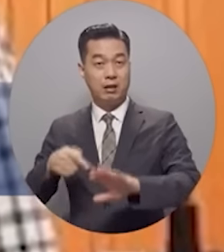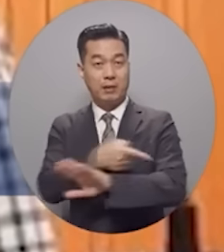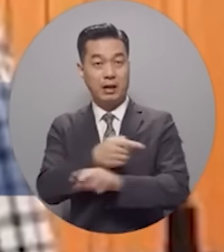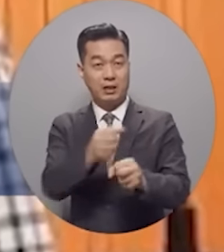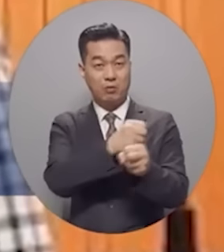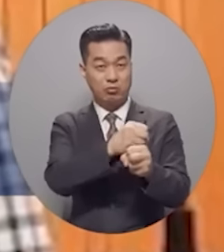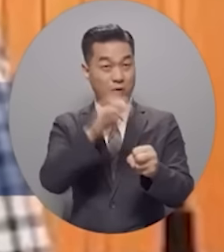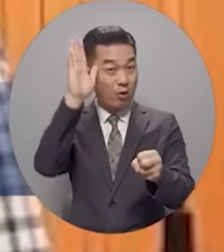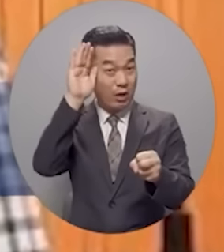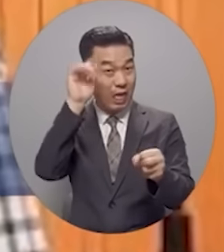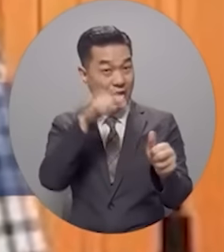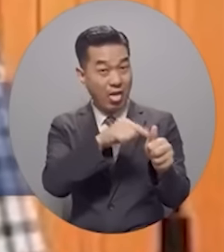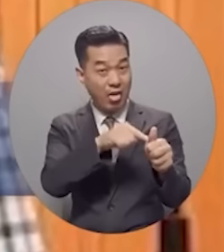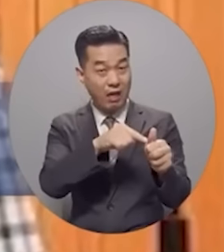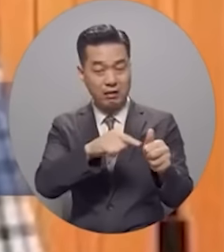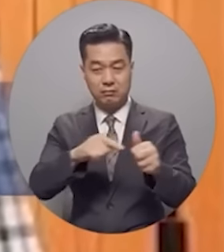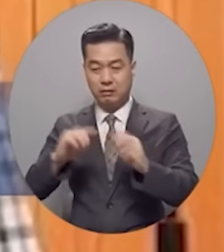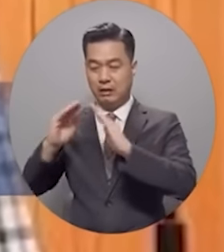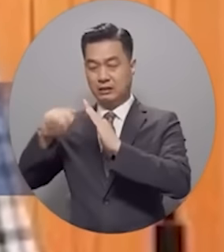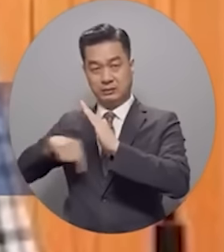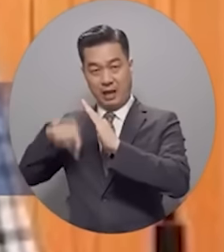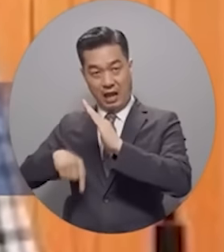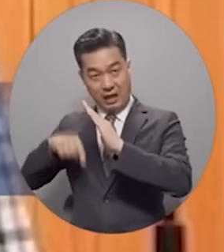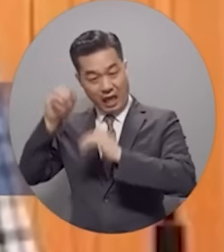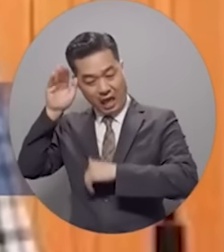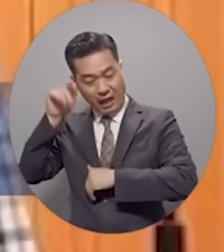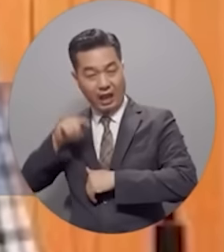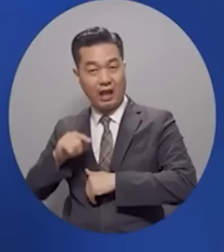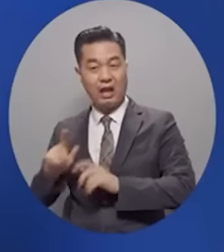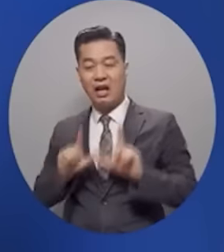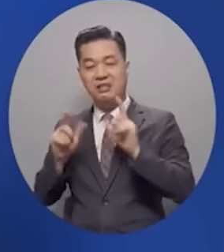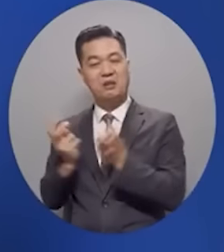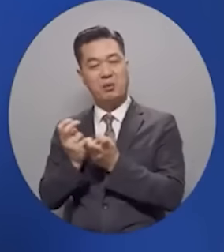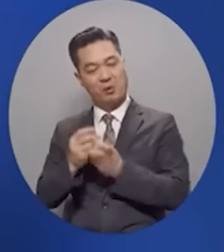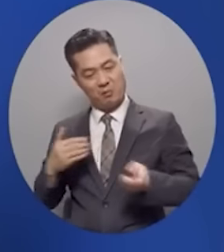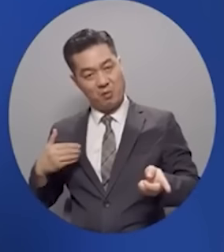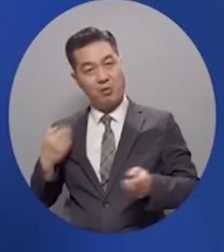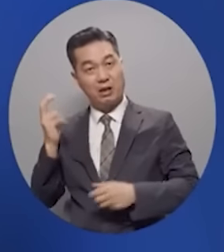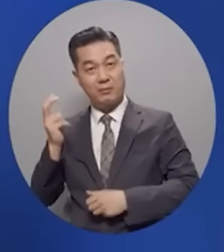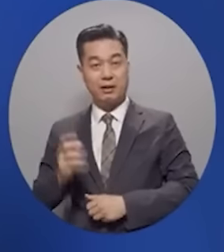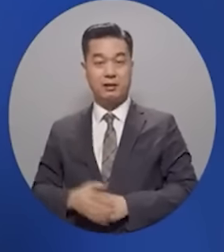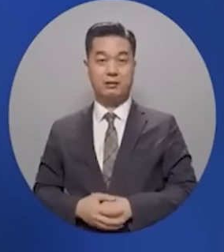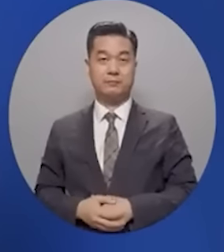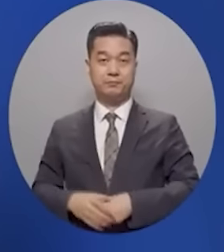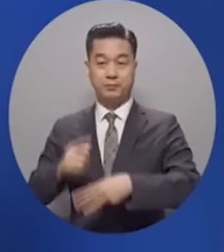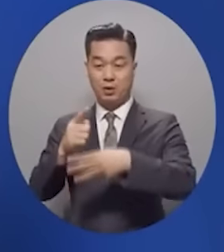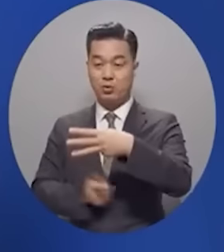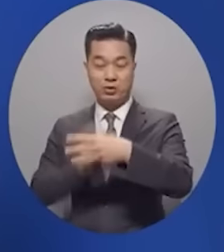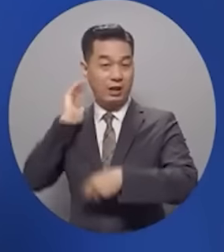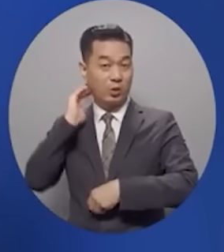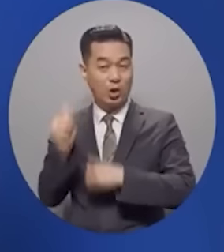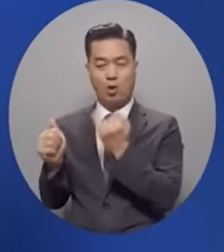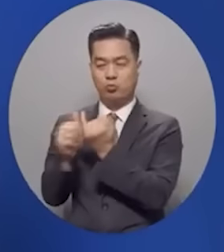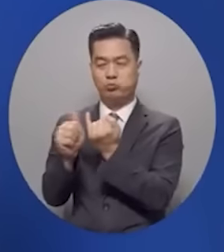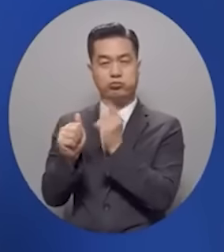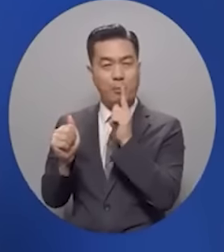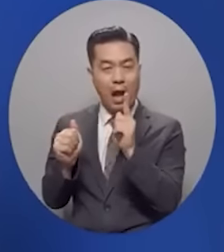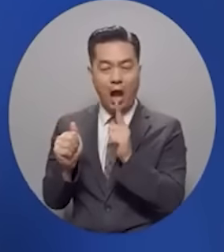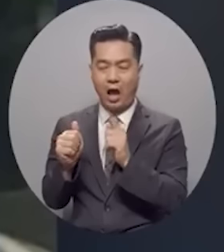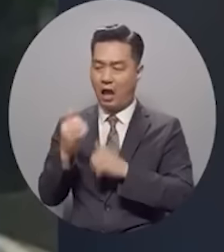개가 방 안에 애완견이 어떻게 사는지 알아요? 명 씨는 윤 대통령 부부를 거론하는 건